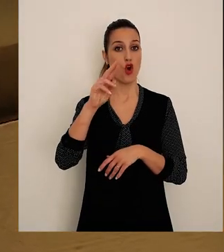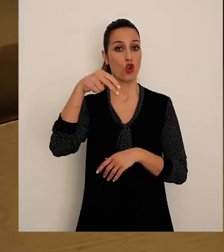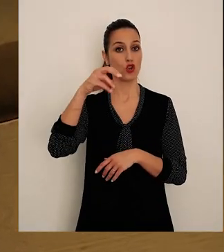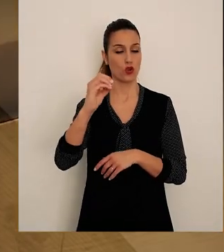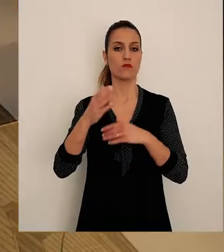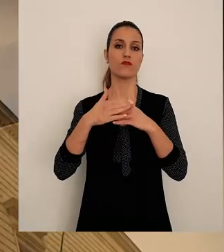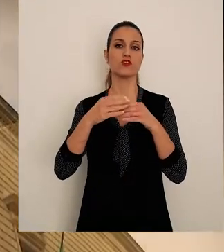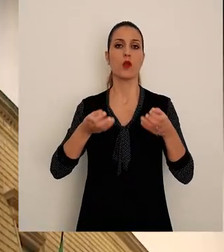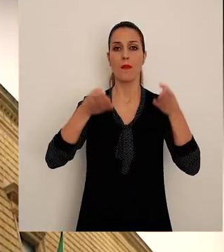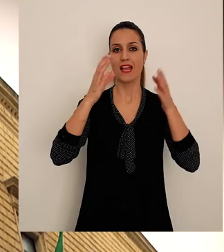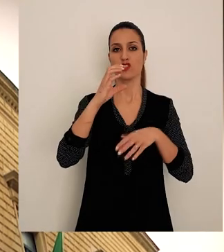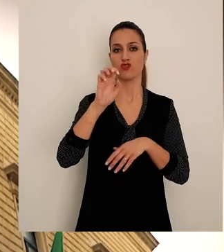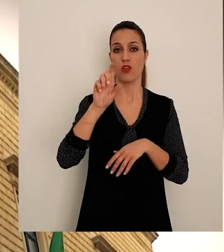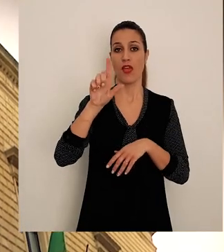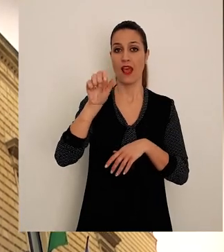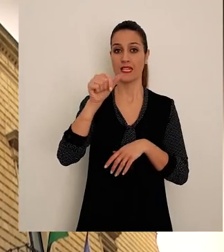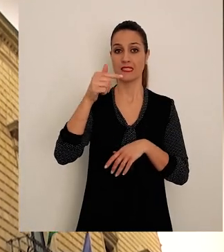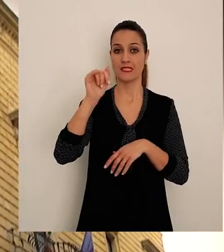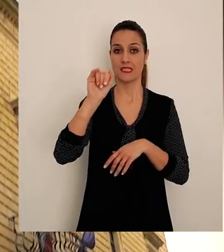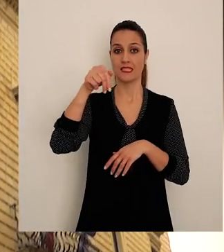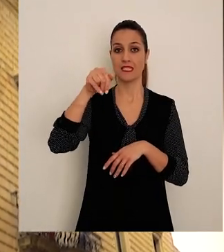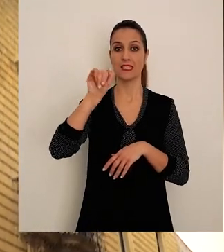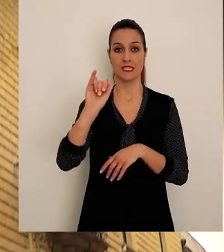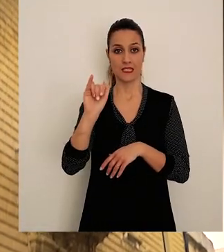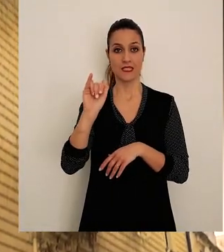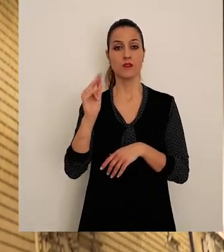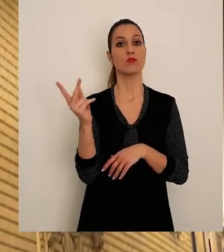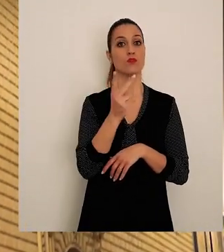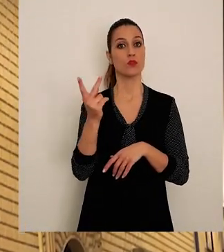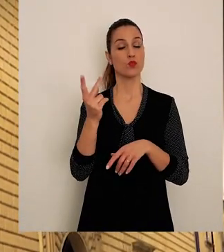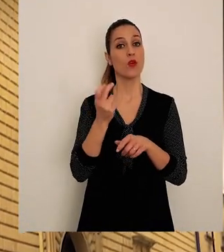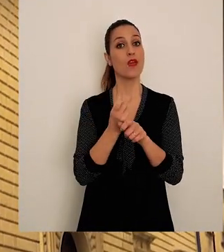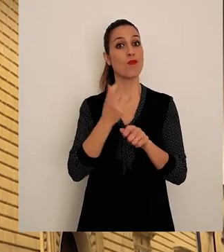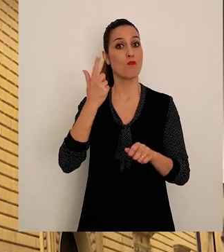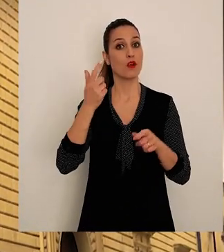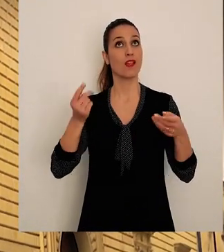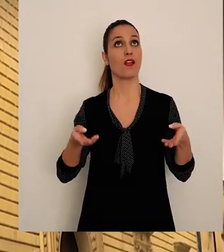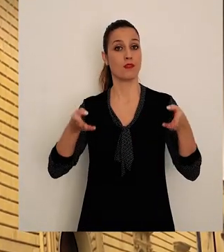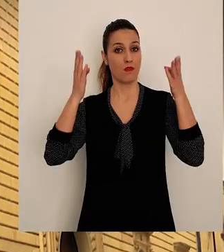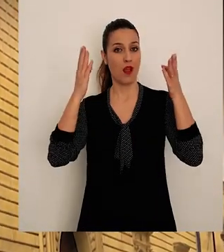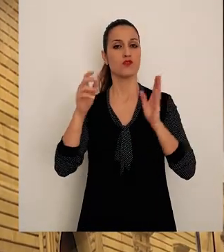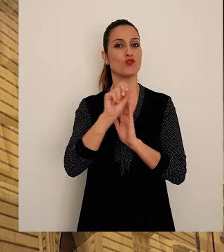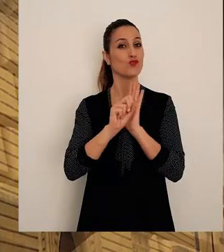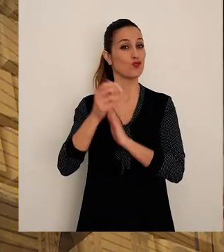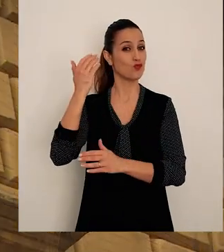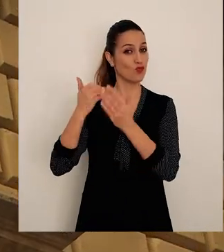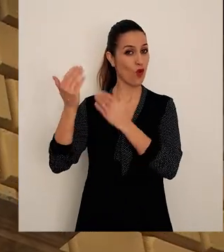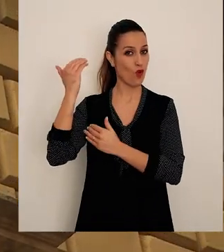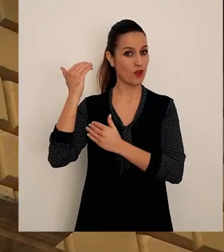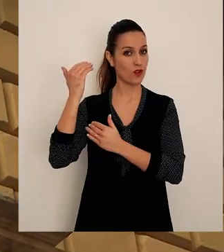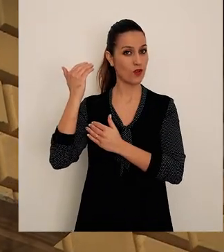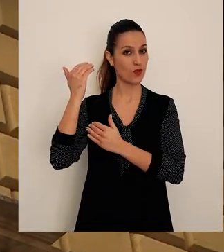Palazzo Adorno, situato a pochissimi metri di distanza dal Palazzo dei Celestini, è un altro importante edificio storico della provincia di